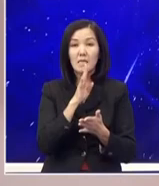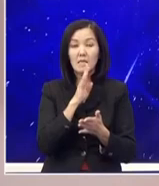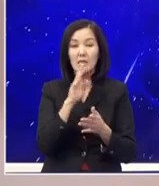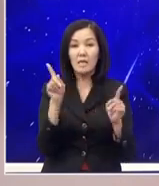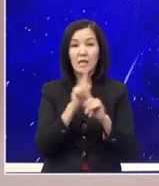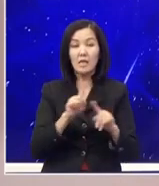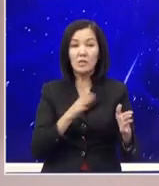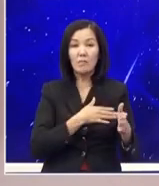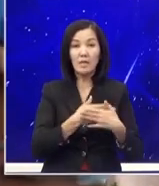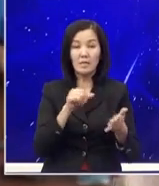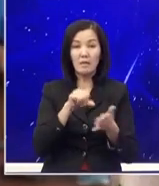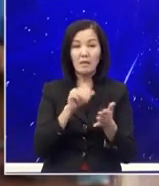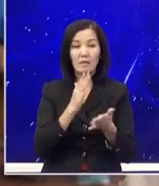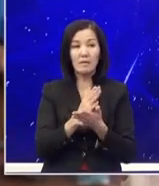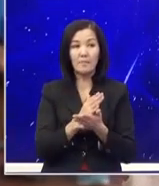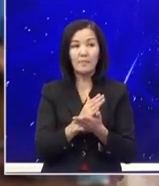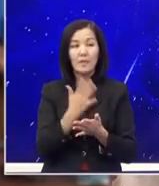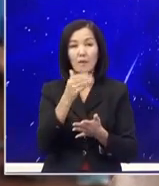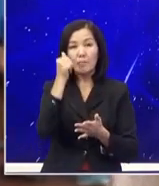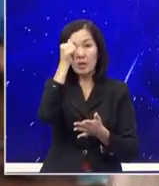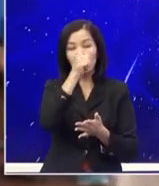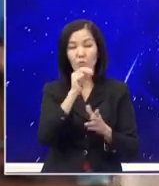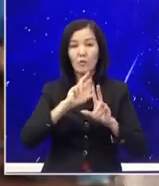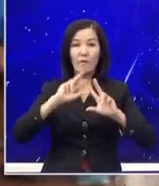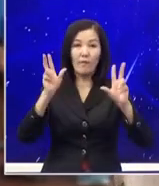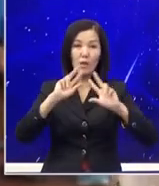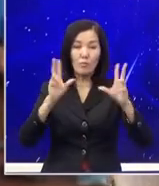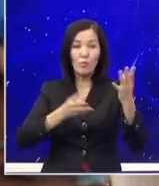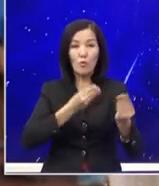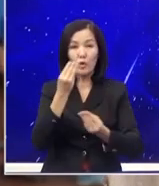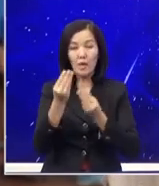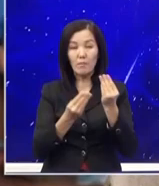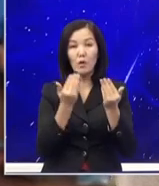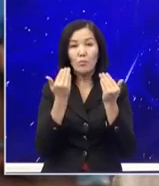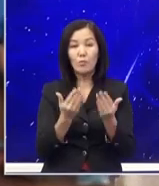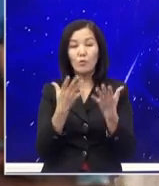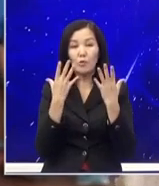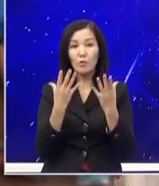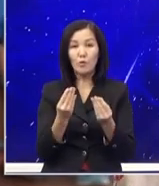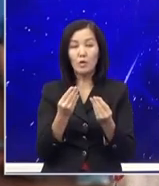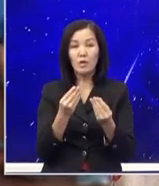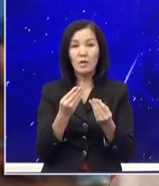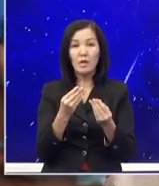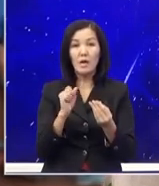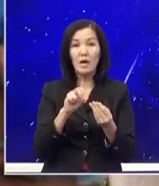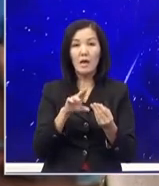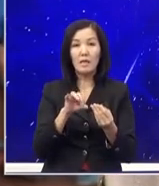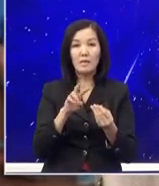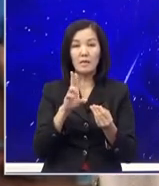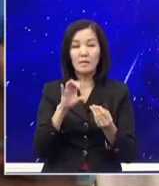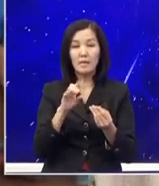ерекше белсенділік танытты. Мен 5 жылдан бері волейболмен айналысамын. Ал бүгінгі таңда Ыбырай Алтынсарин мектебіне